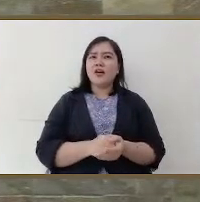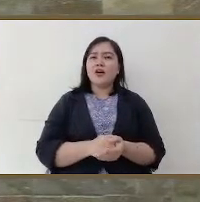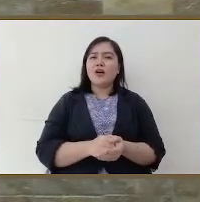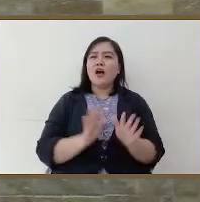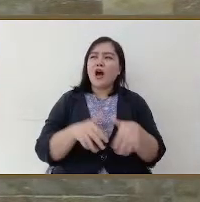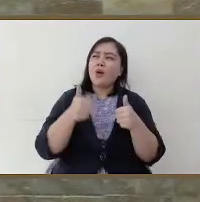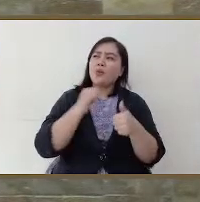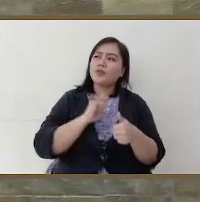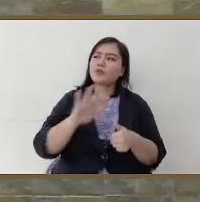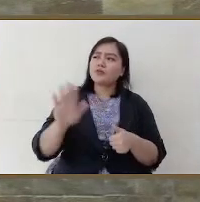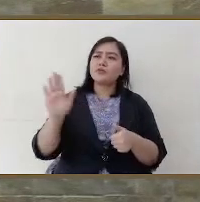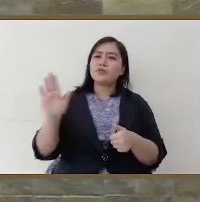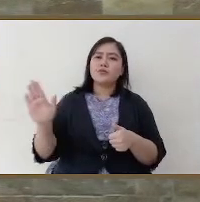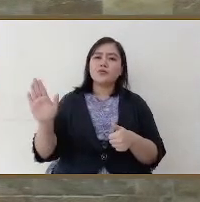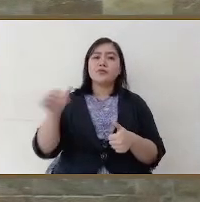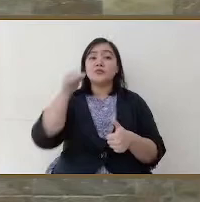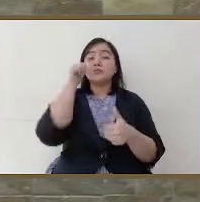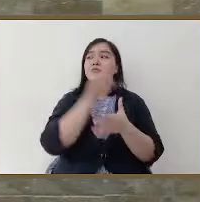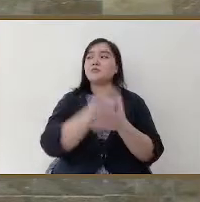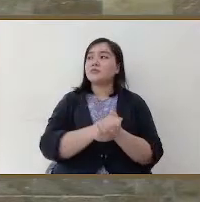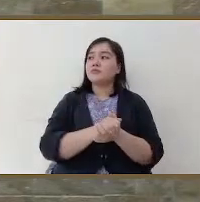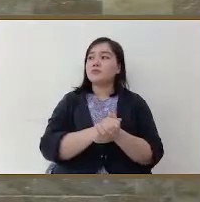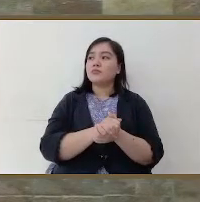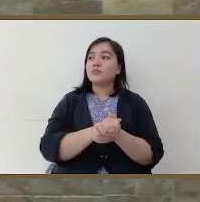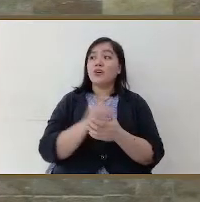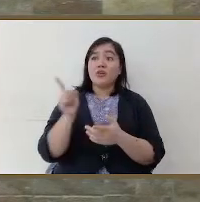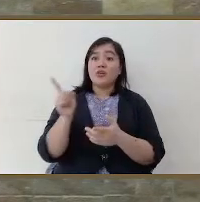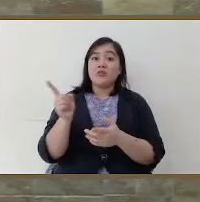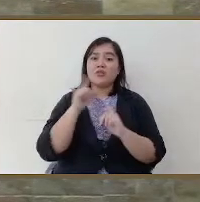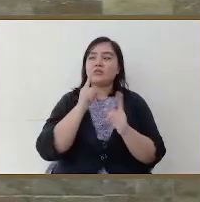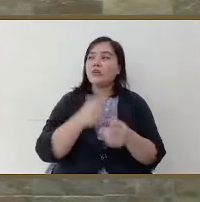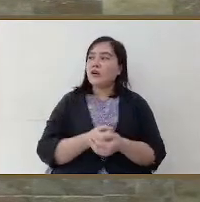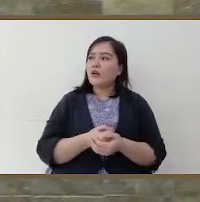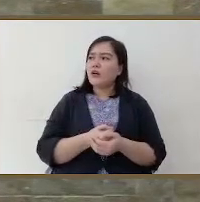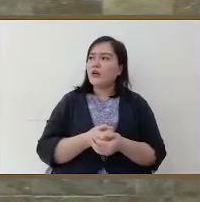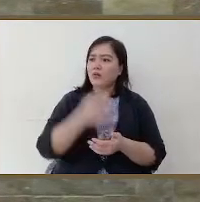Oh, kumusta ang mister mo? Oo. Matagal na siyang patay.